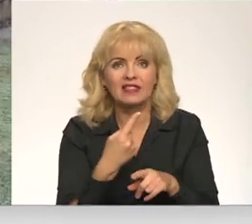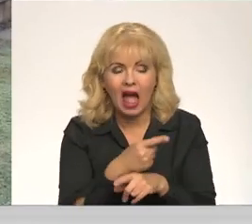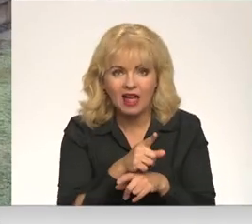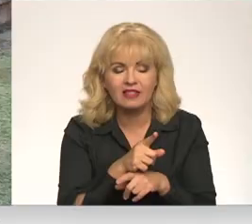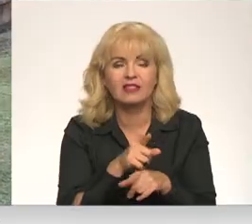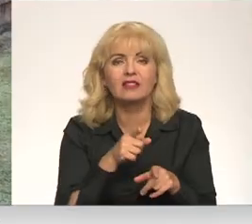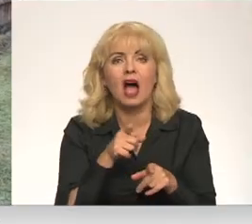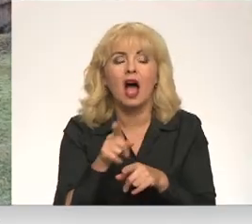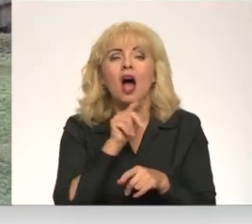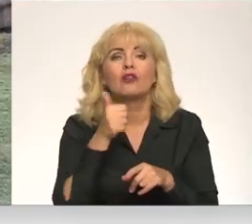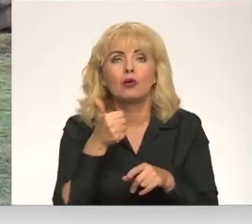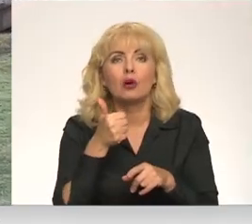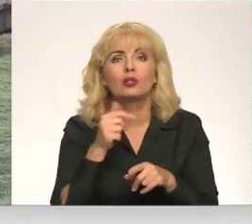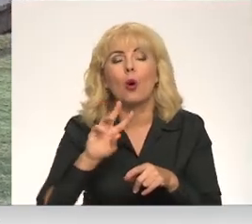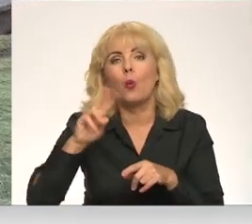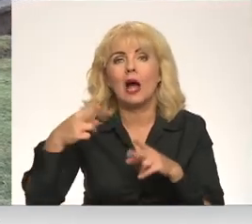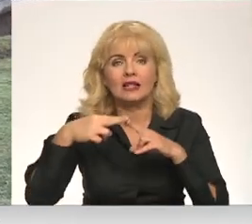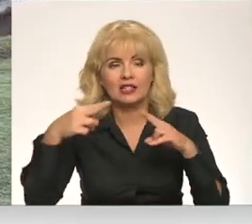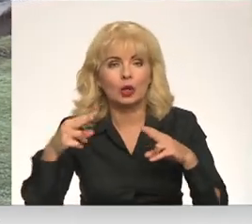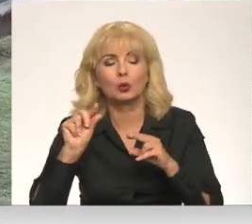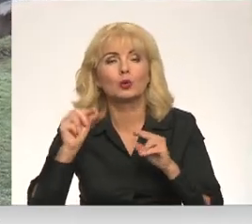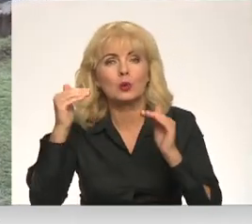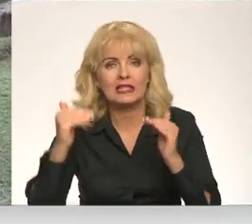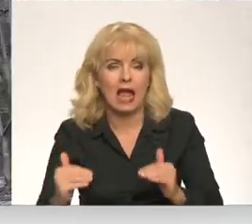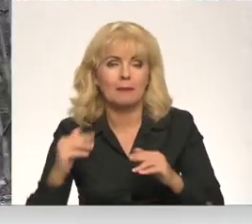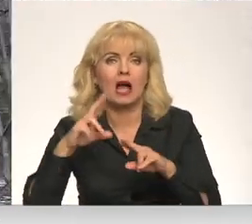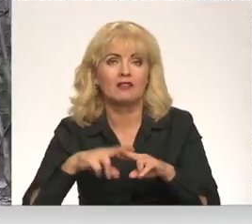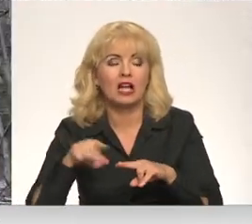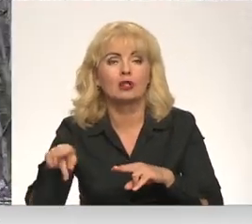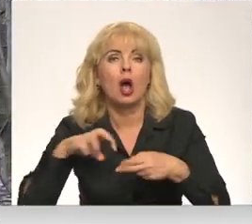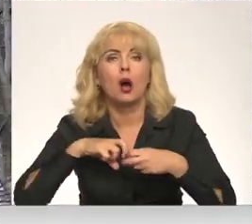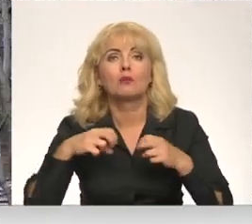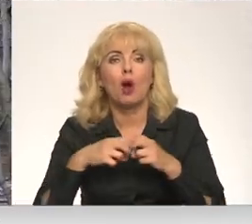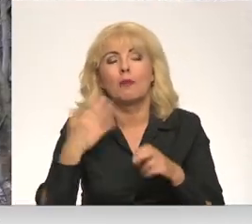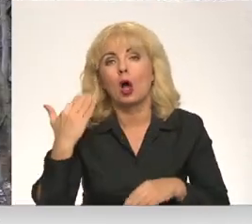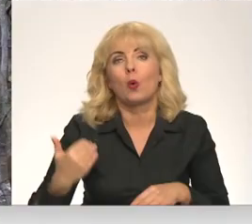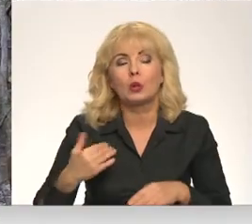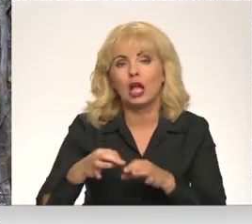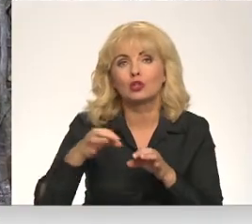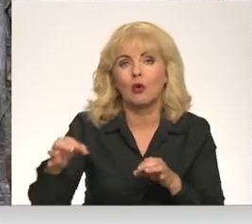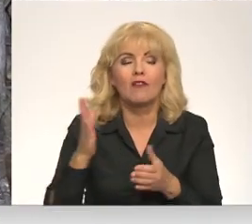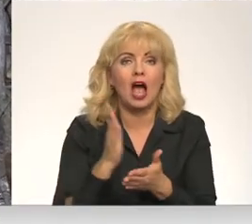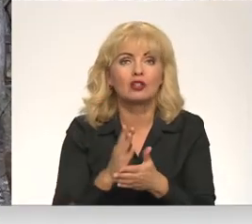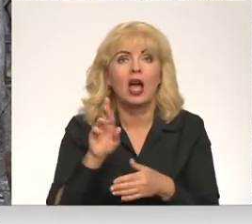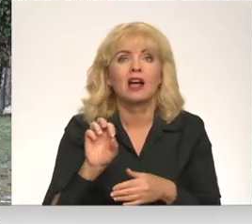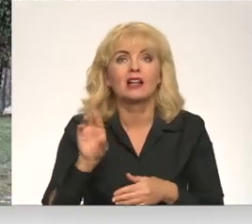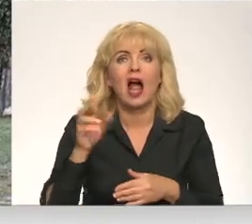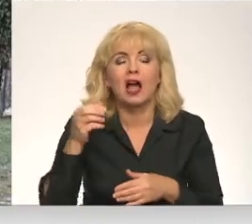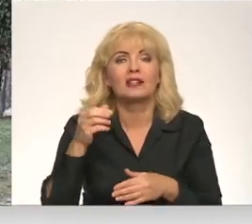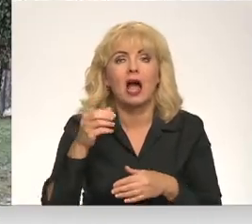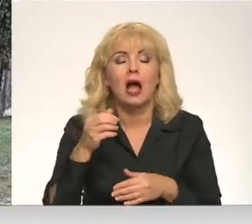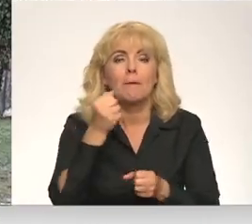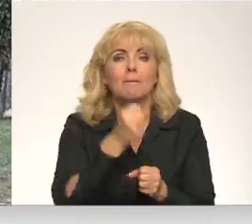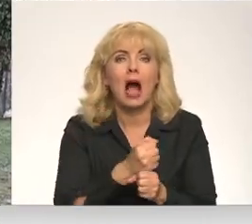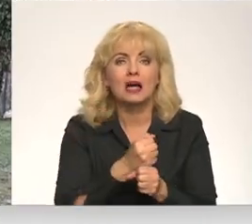ir. Ja? Tas ir koka, jā. Viņš ir drusiņi zemākā vietā arī, tas mums ir tās problemātiskāks. Kuldīgas novadā esošais raņķu pagasts ir viena no